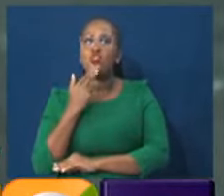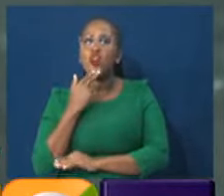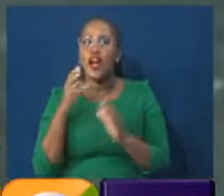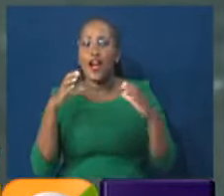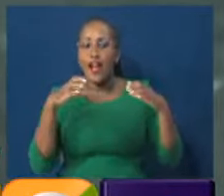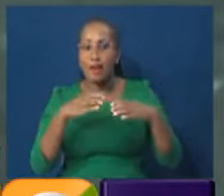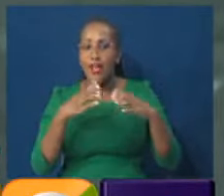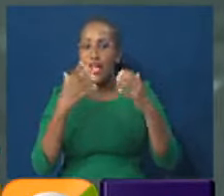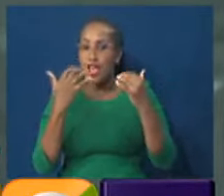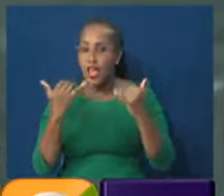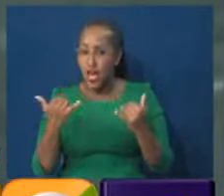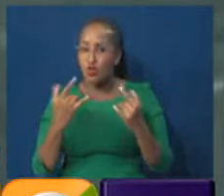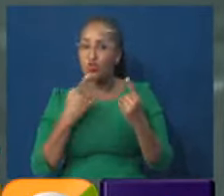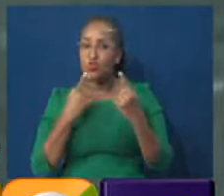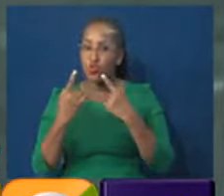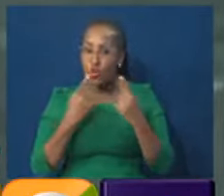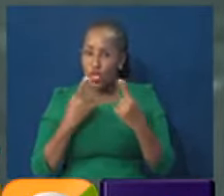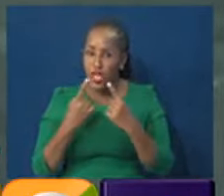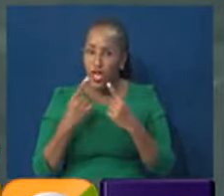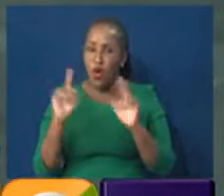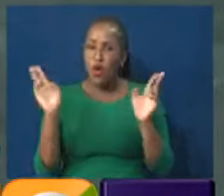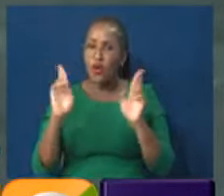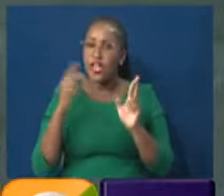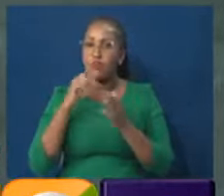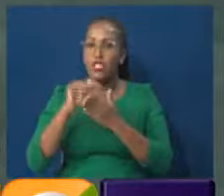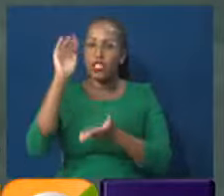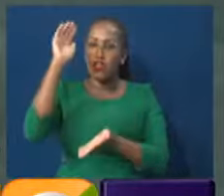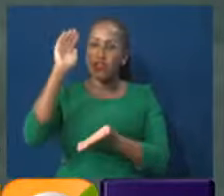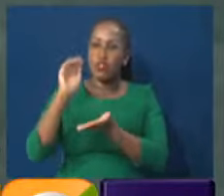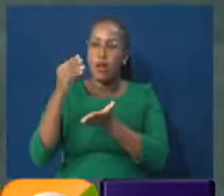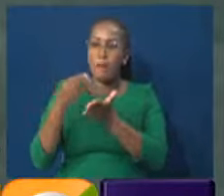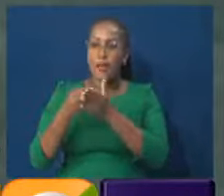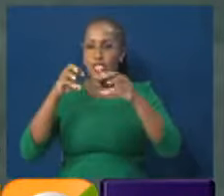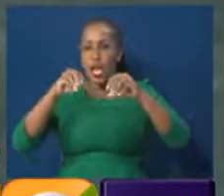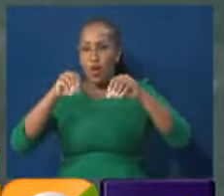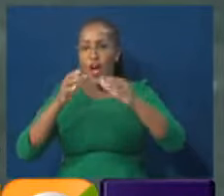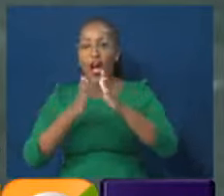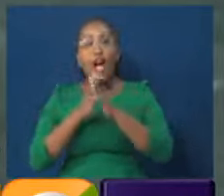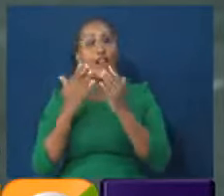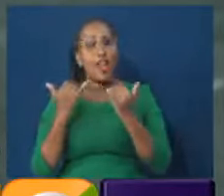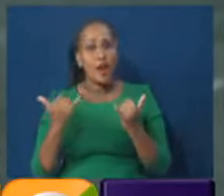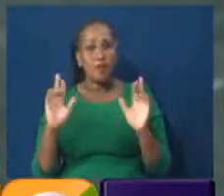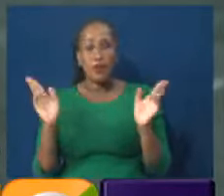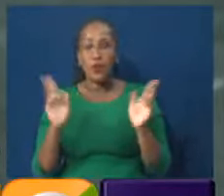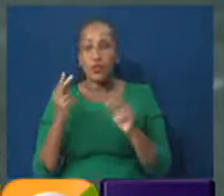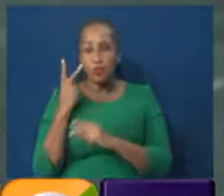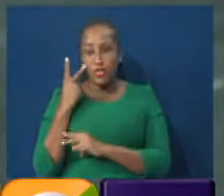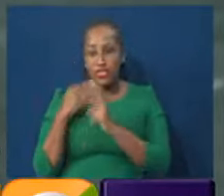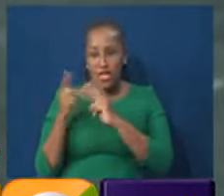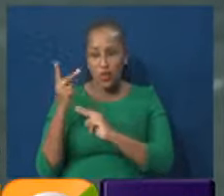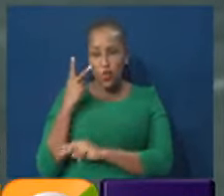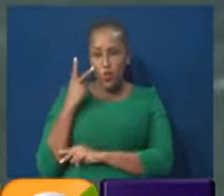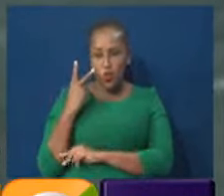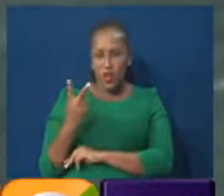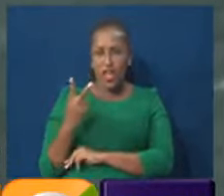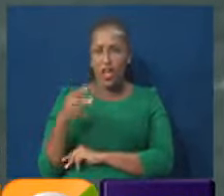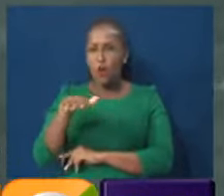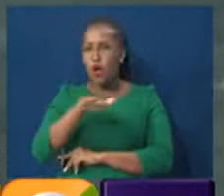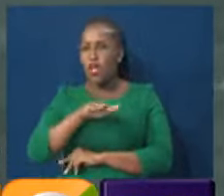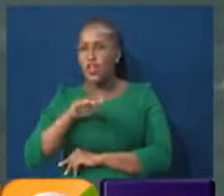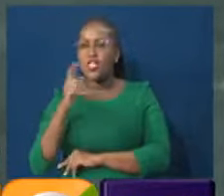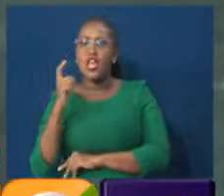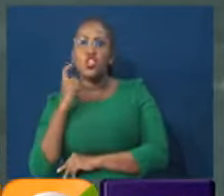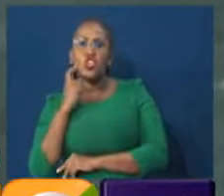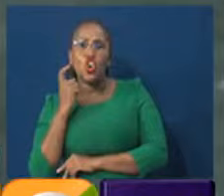as we speak, alisema atashukisha bei ya unga. Na right now, tumeanza kuona katika maduka